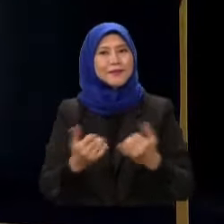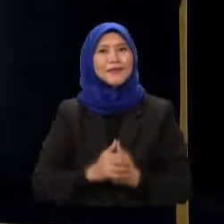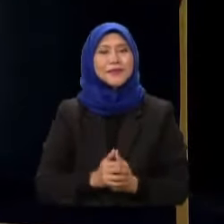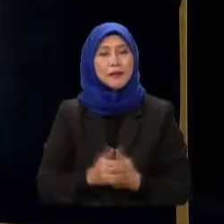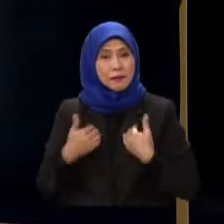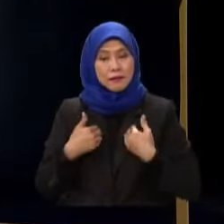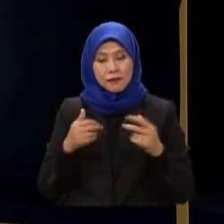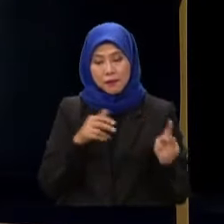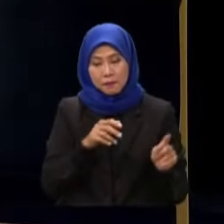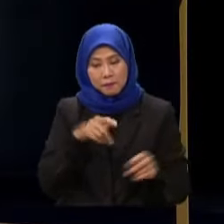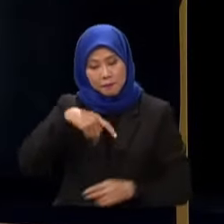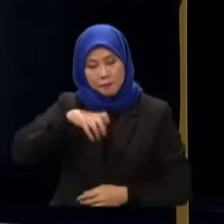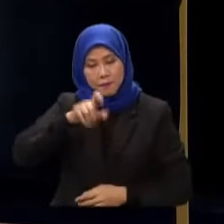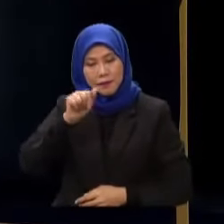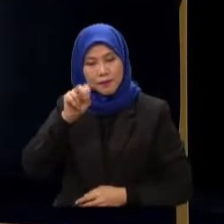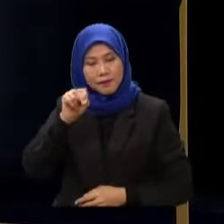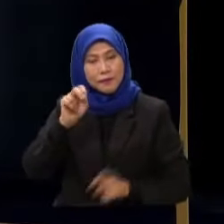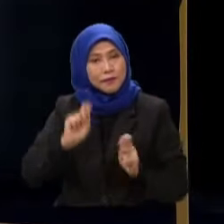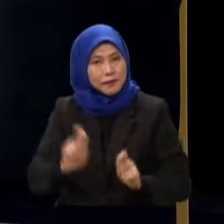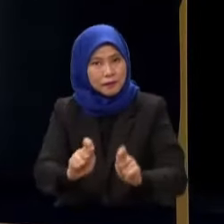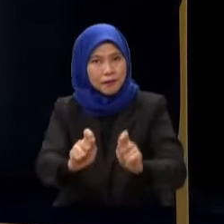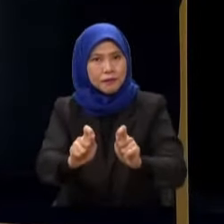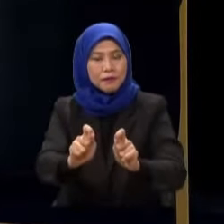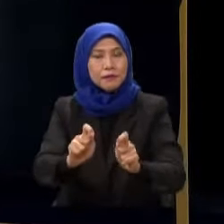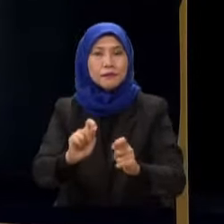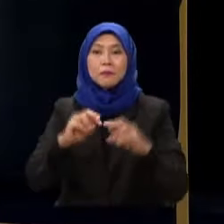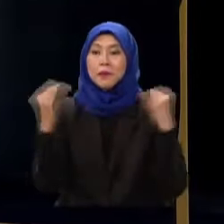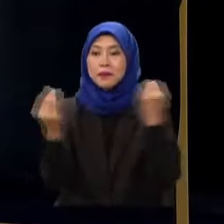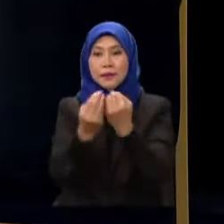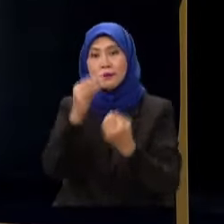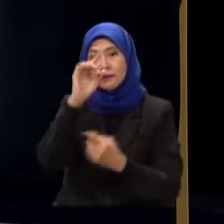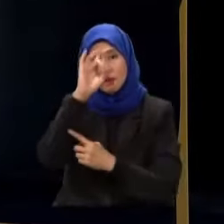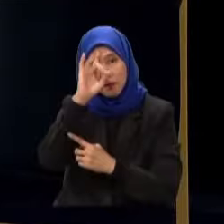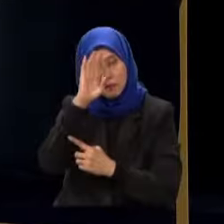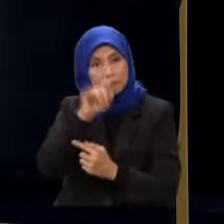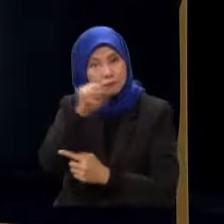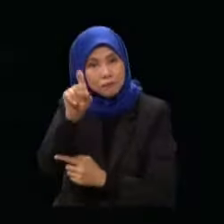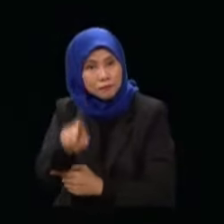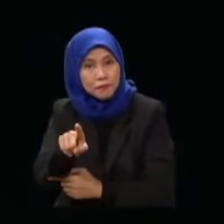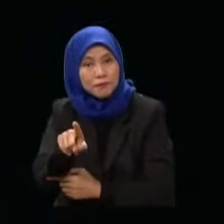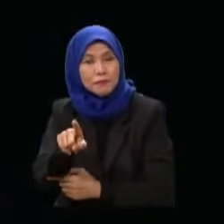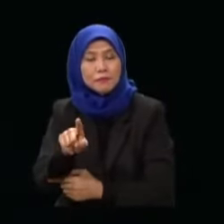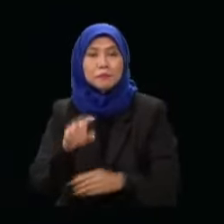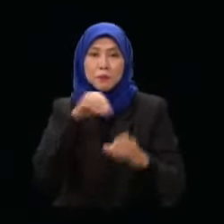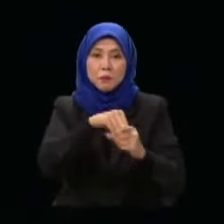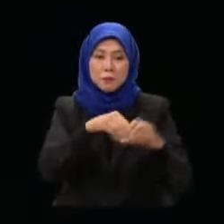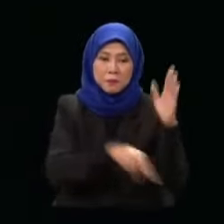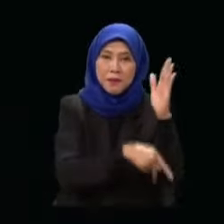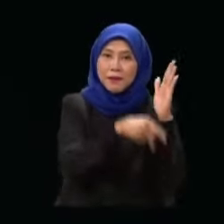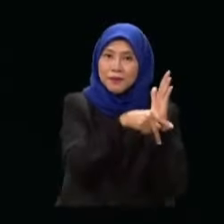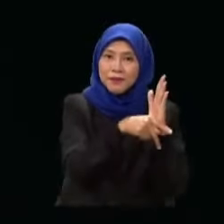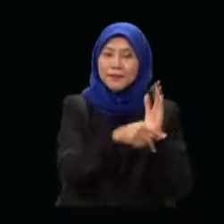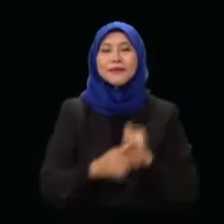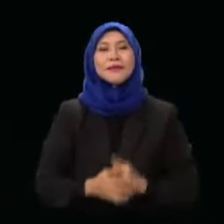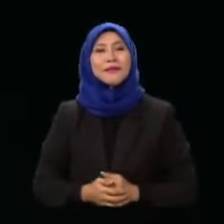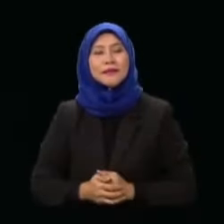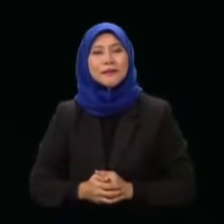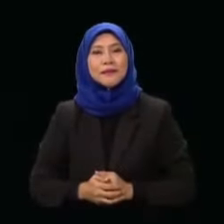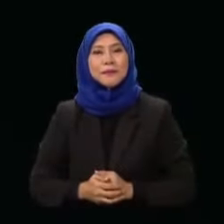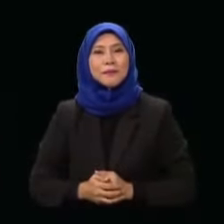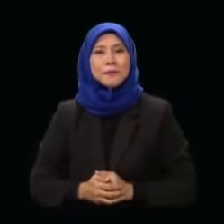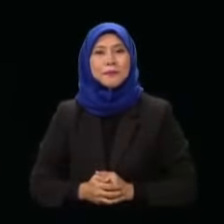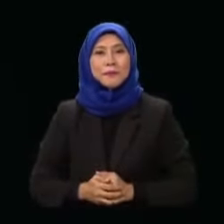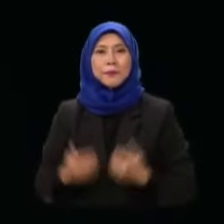planting bahkan masyarakat hingga itu diperdebatkan juga termasuk dalam kalimat haha adil bila dulu below kita